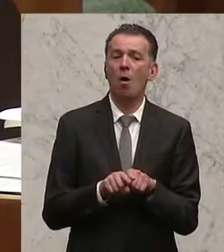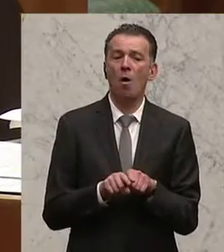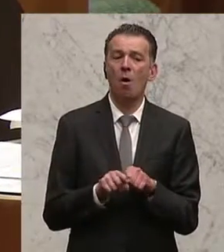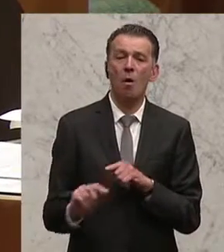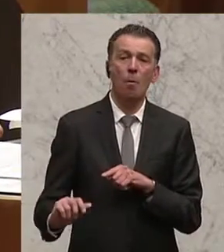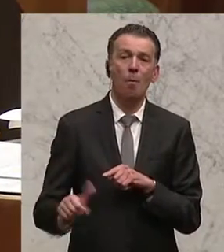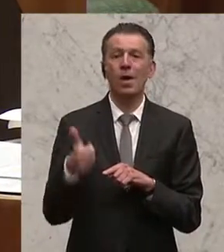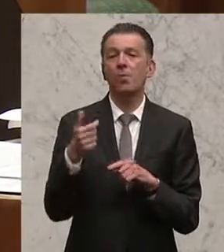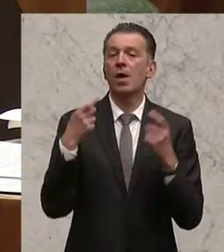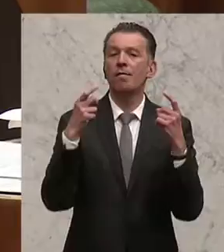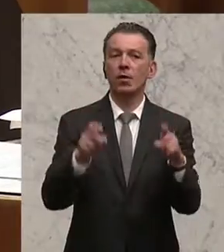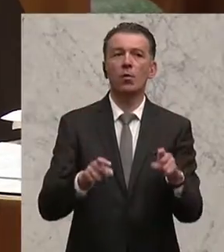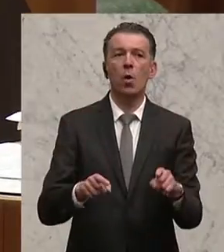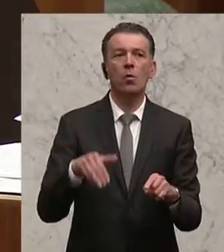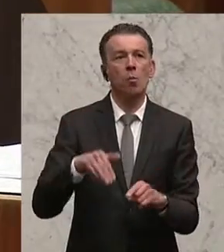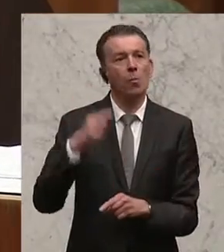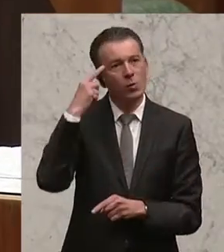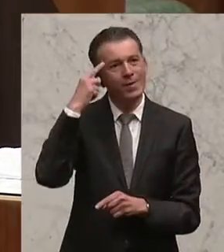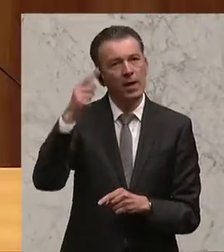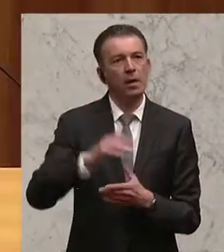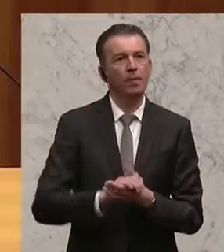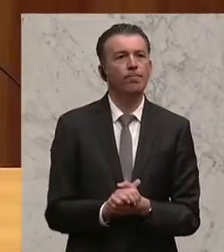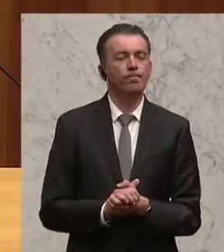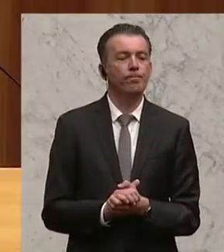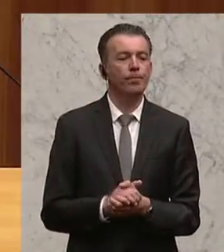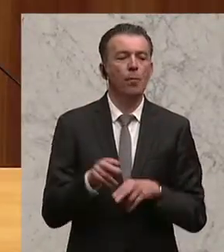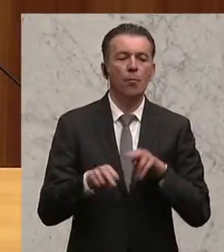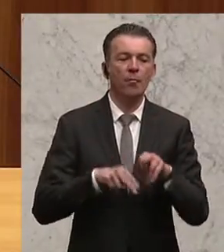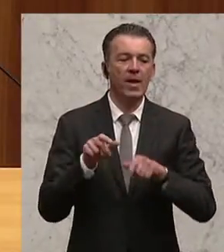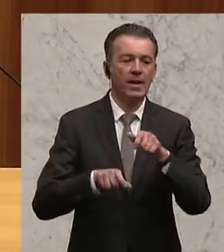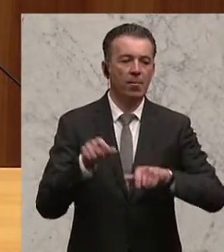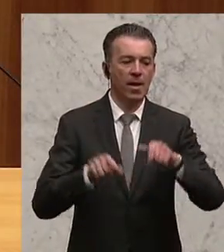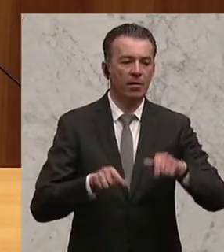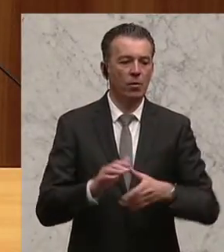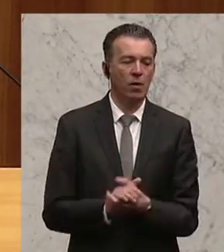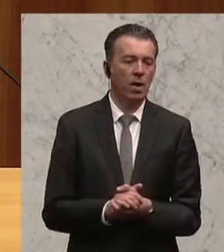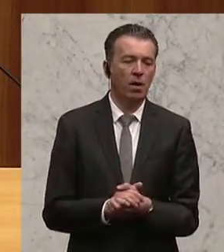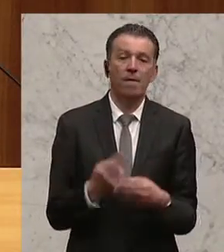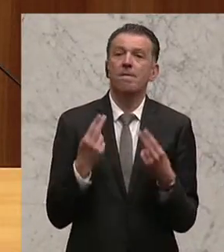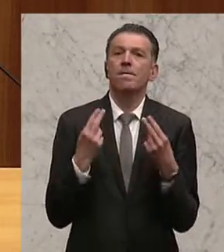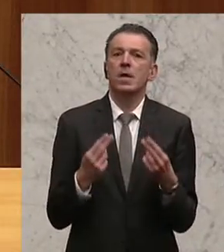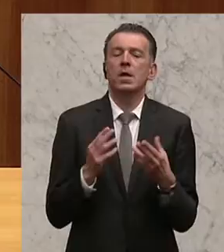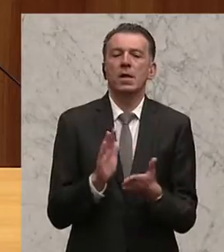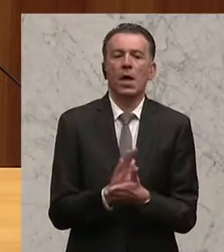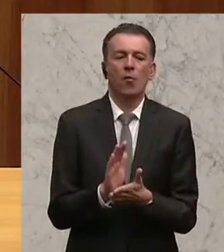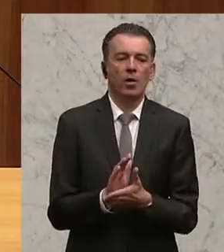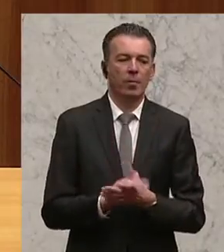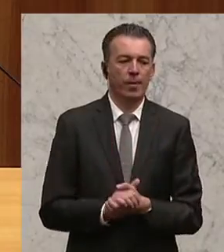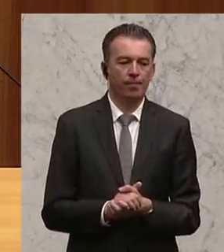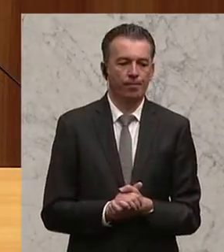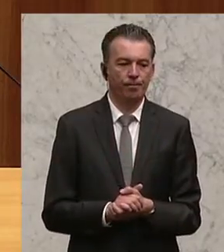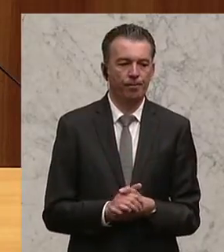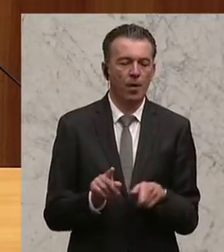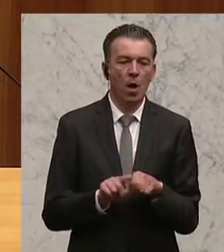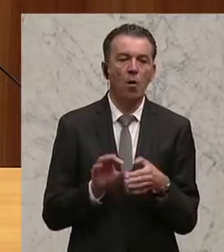die Primärversorgung daran denken müssen, dass das Pflegepersonal eine tragende Rolle spielen wird und